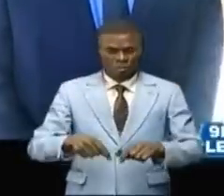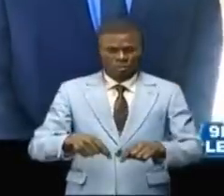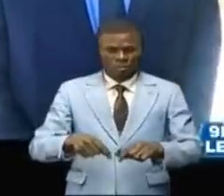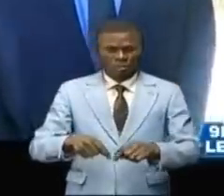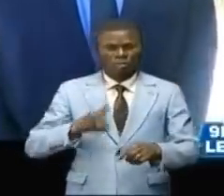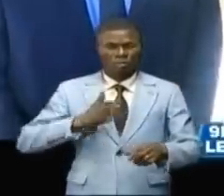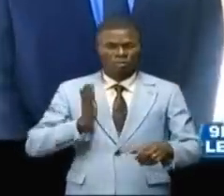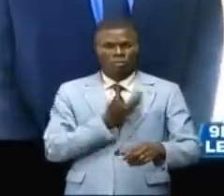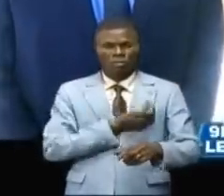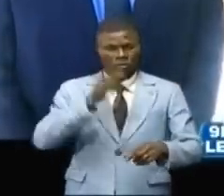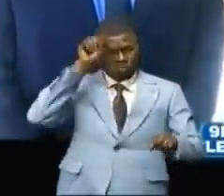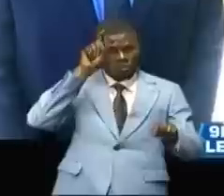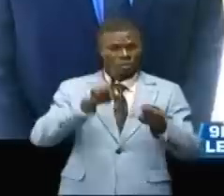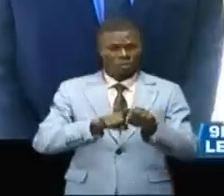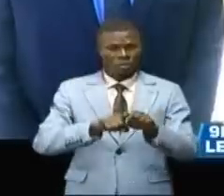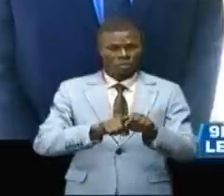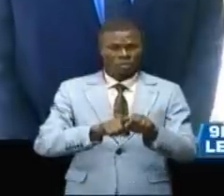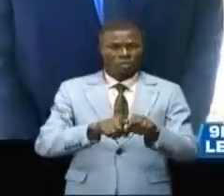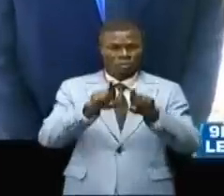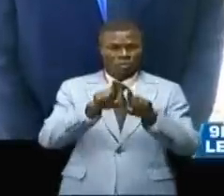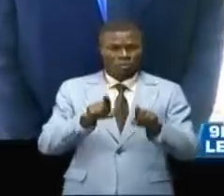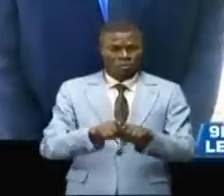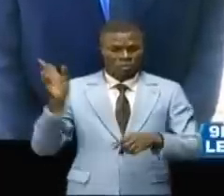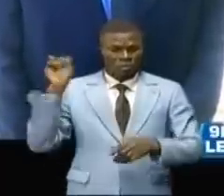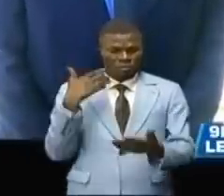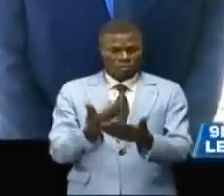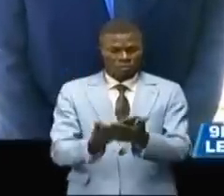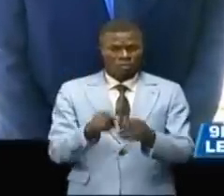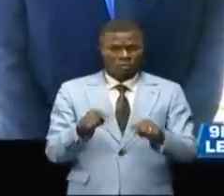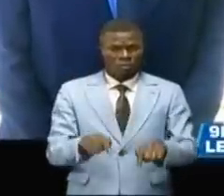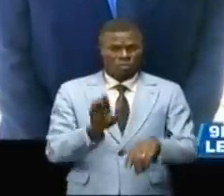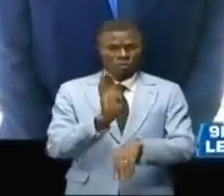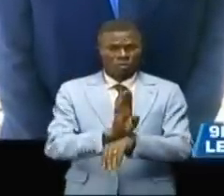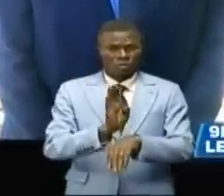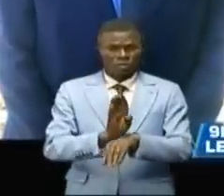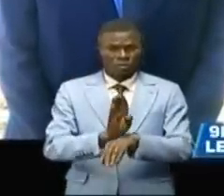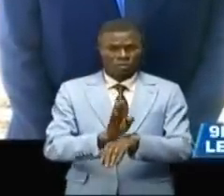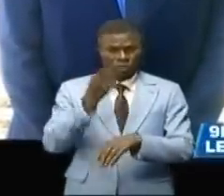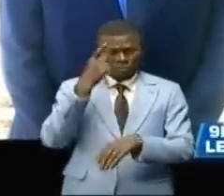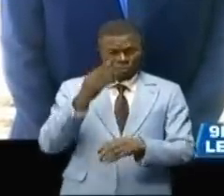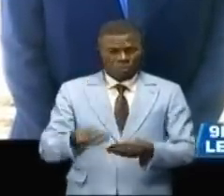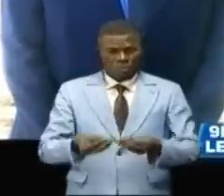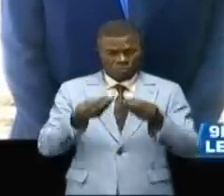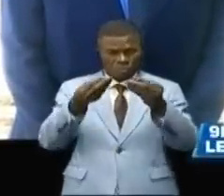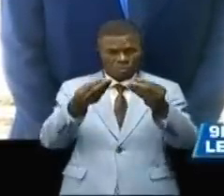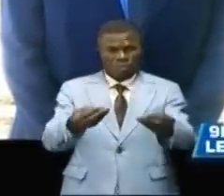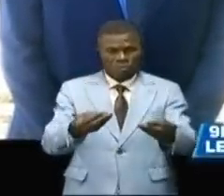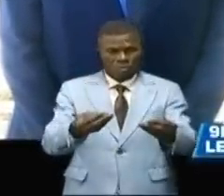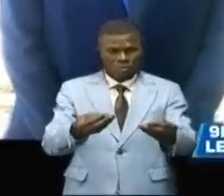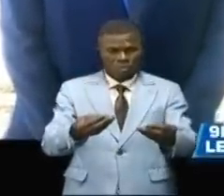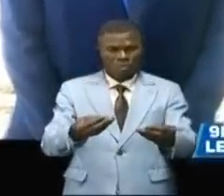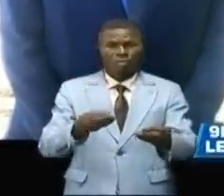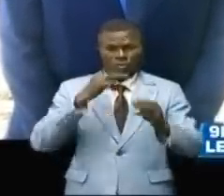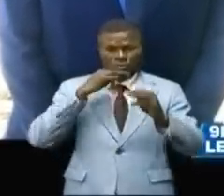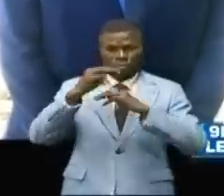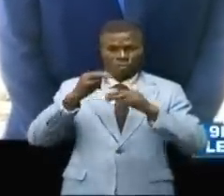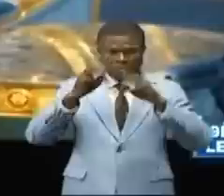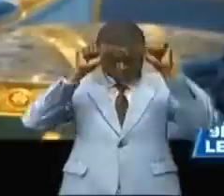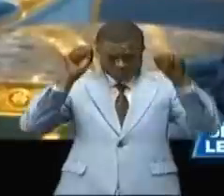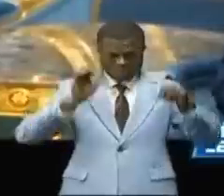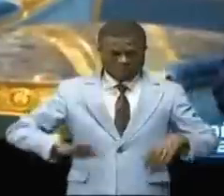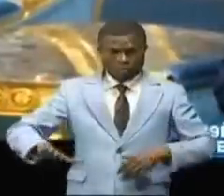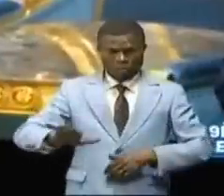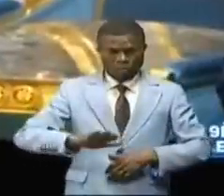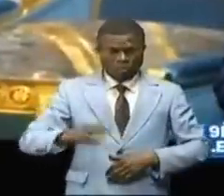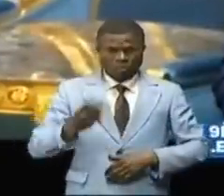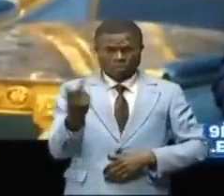nos frères, et c'est pourquoi je suis arrivé pour justement transmettre un message au président de la République.